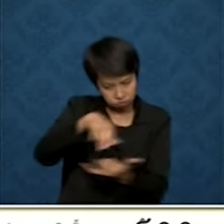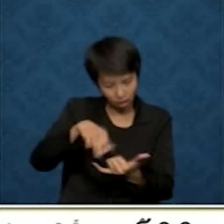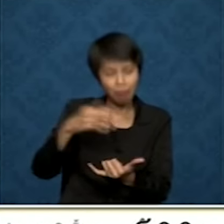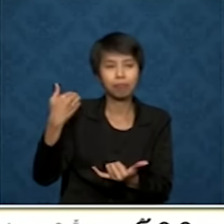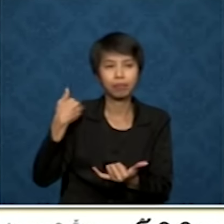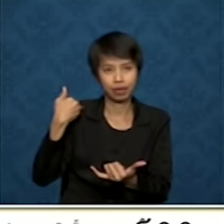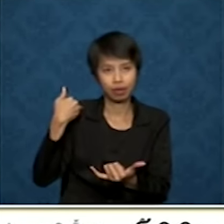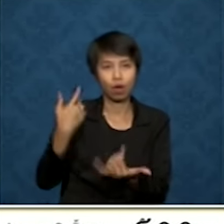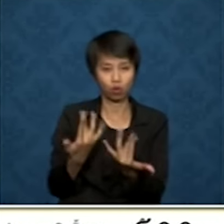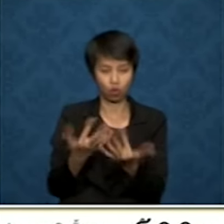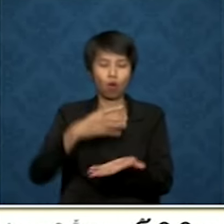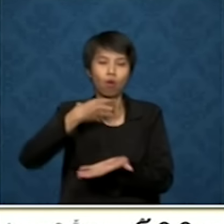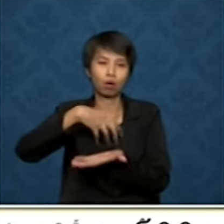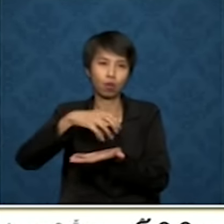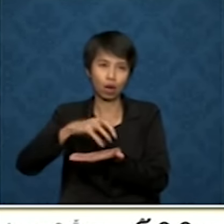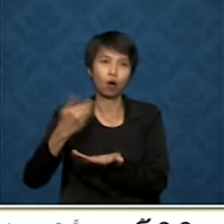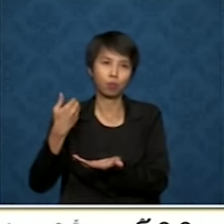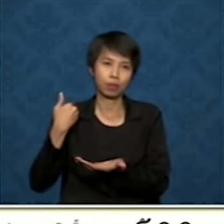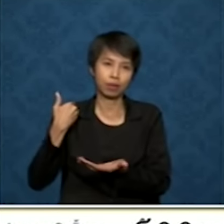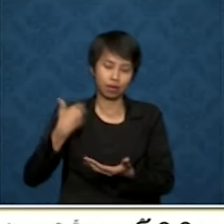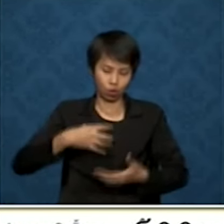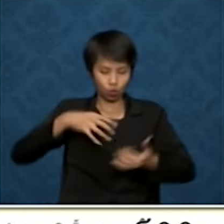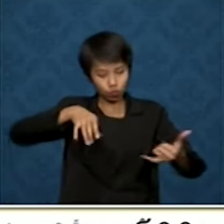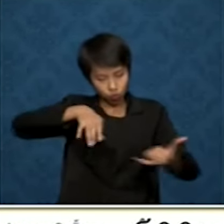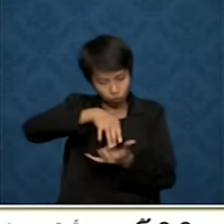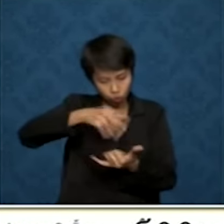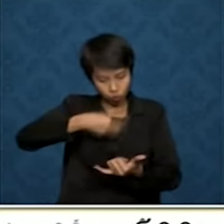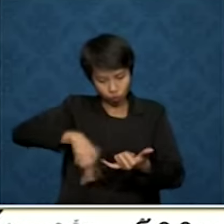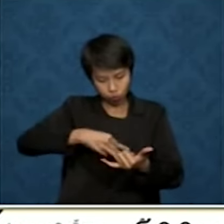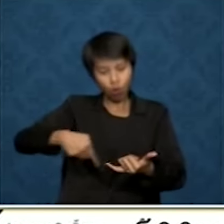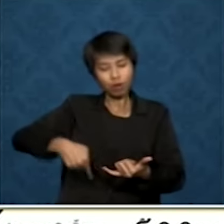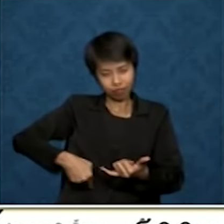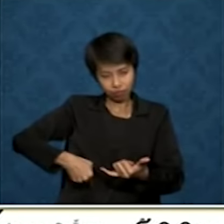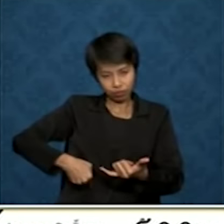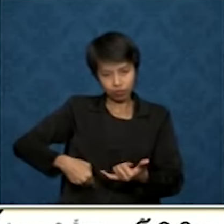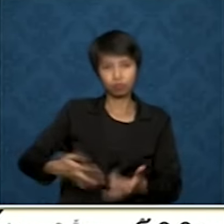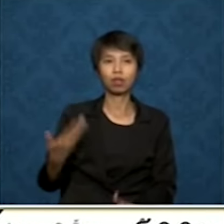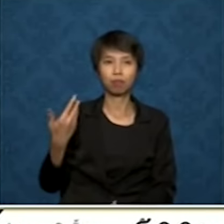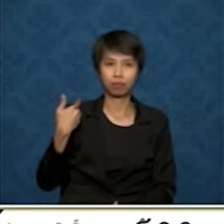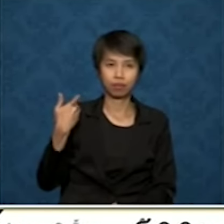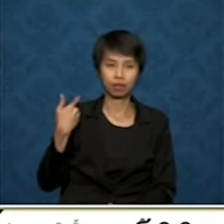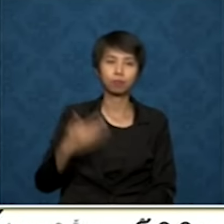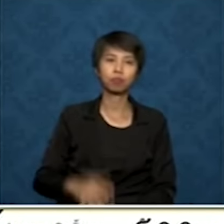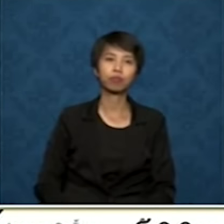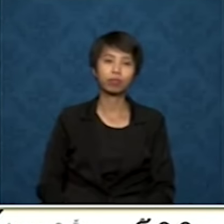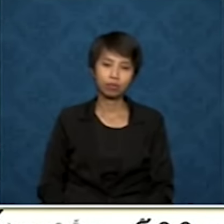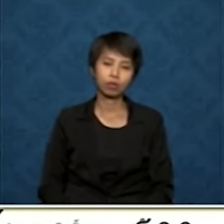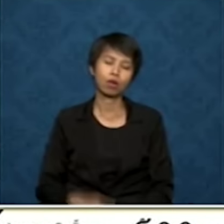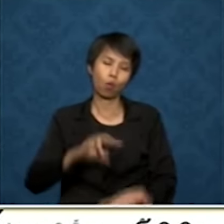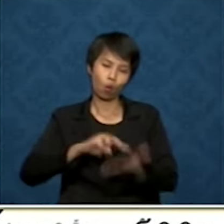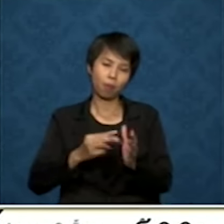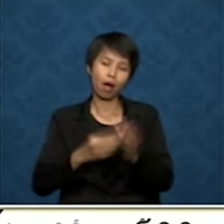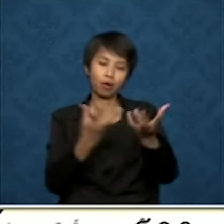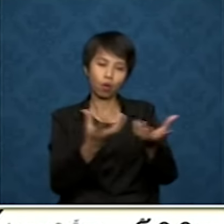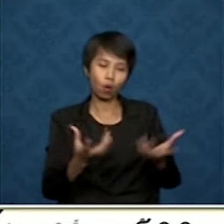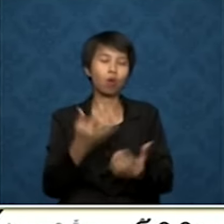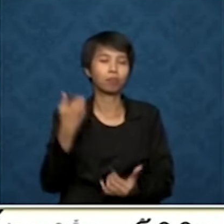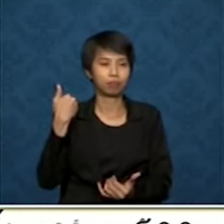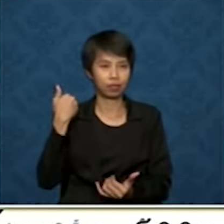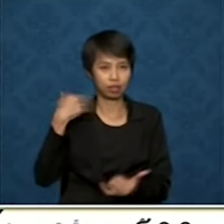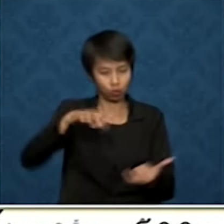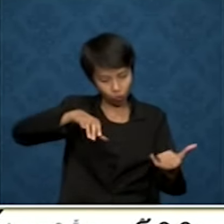เคสนึงมีทำทำ CTช่องท้องแล้วเจอฝีที่ตัดในโรงพยาบาลราชทัณฑ์ซึ่งกราชทัณฑ์เป็นคนประกาศเองเพราะะนั้นแปลว่ามีแน่ๆถ้า CTมีนี่